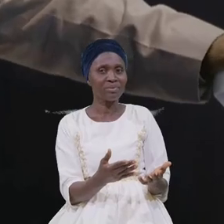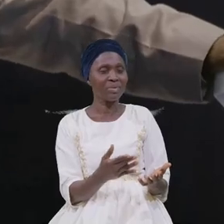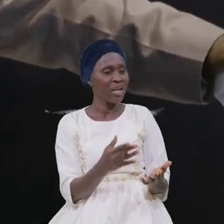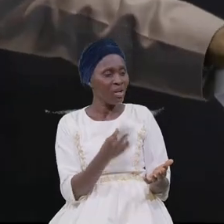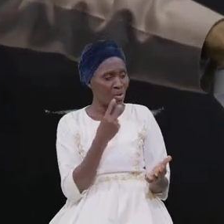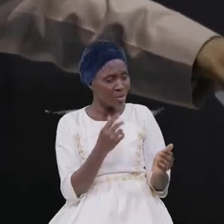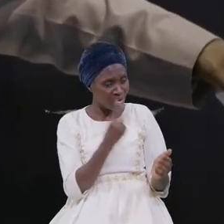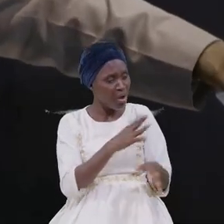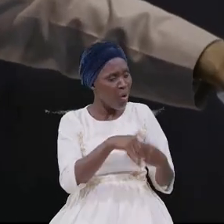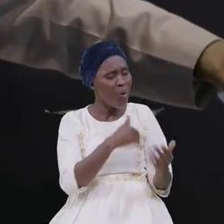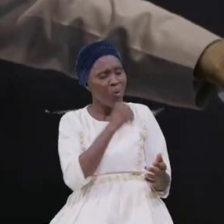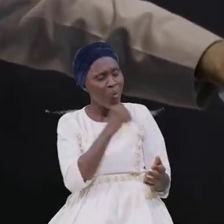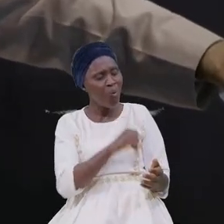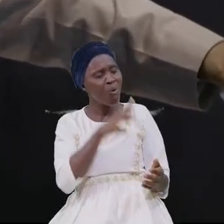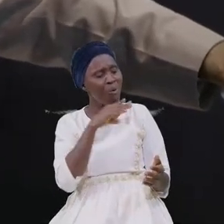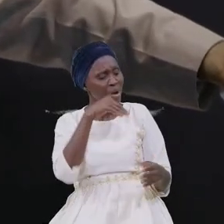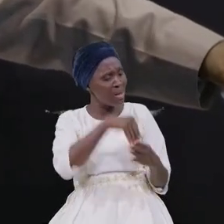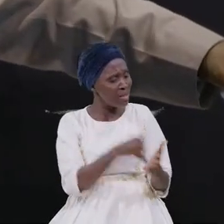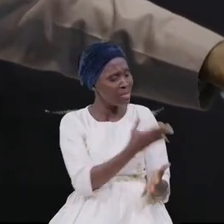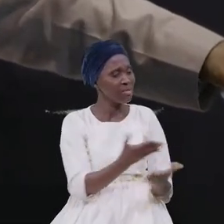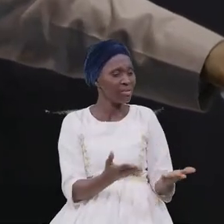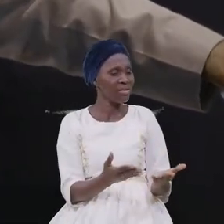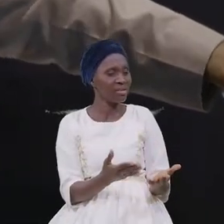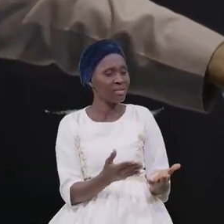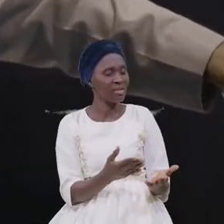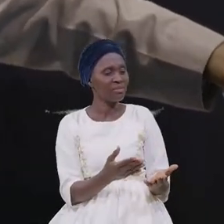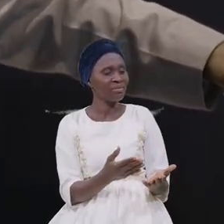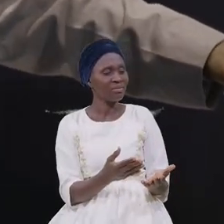regardez, mais. Est-ce que